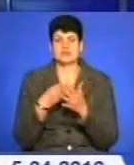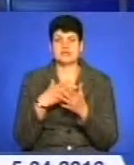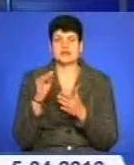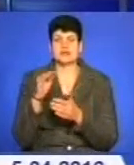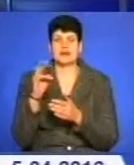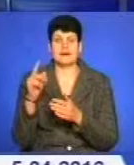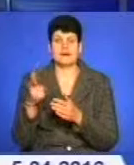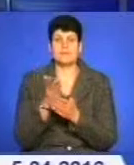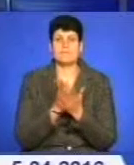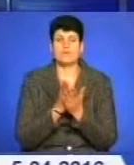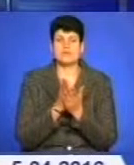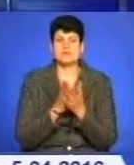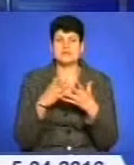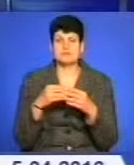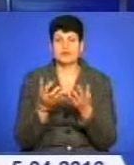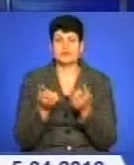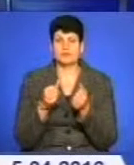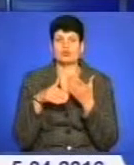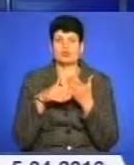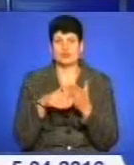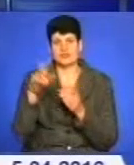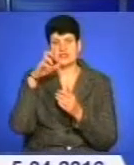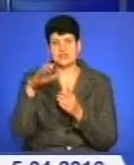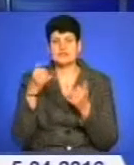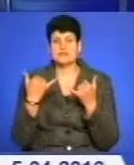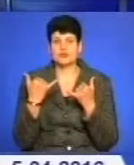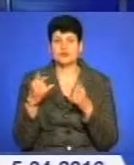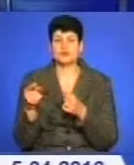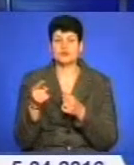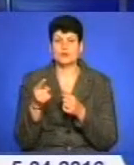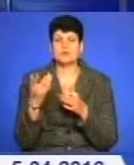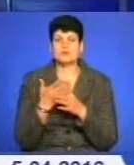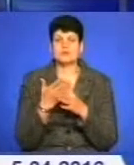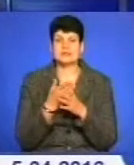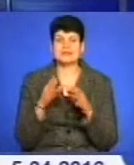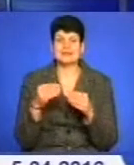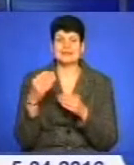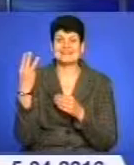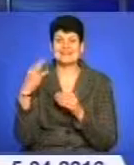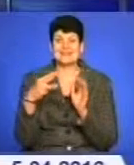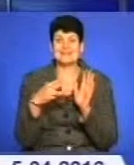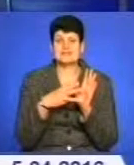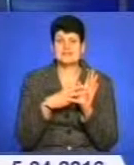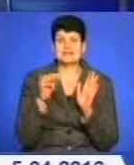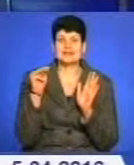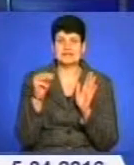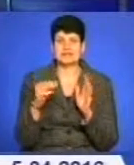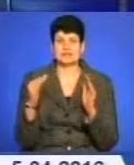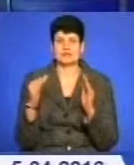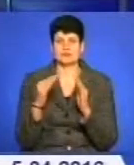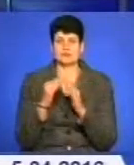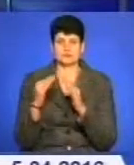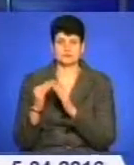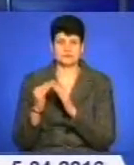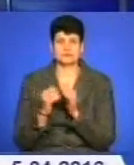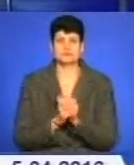послуги, сім'ї отримують суттєву допомогу від держави. На сьогодні у Тернополі субсидії призначено 38 тисячам домогосподарств.